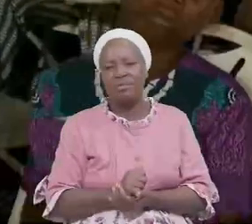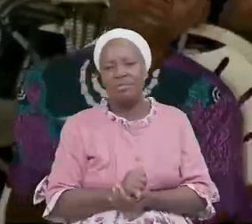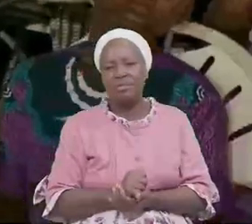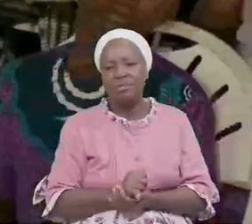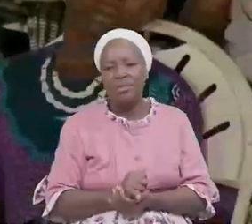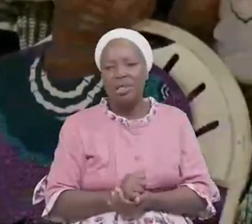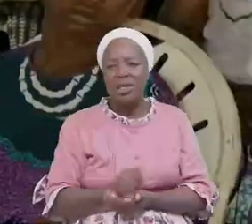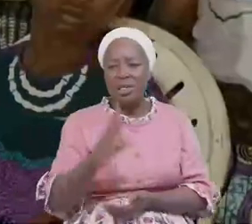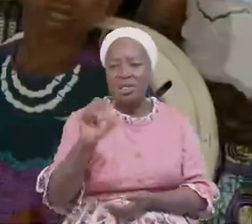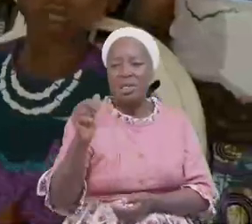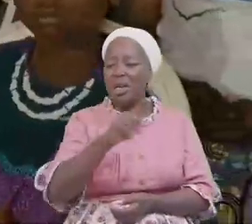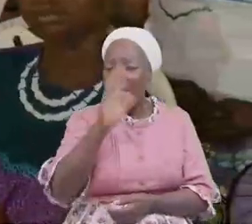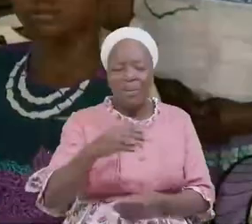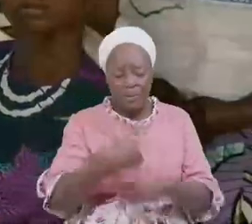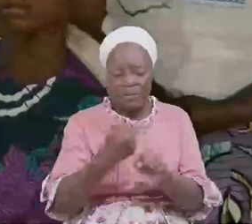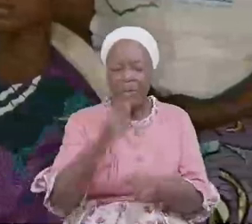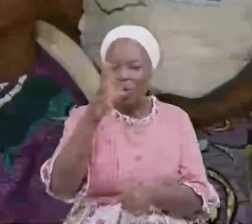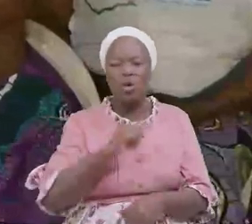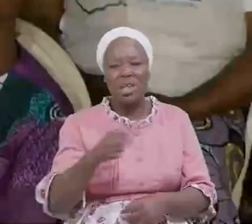Elle n'a pas fait de Dieu un menteur.